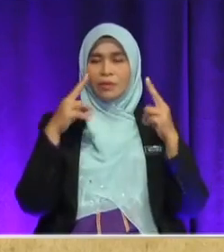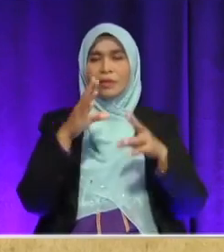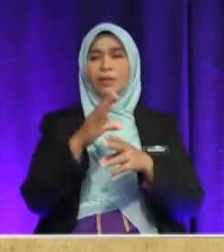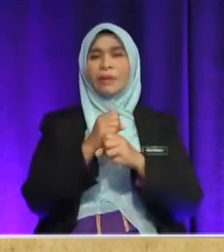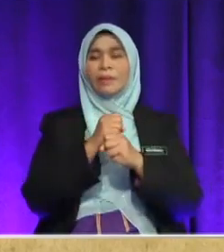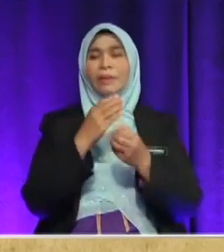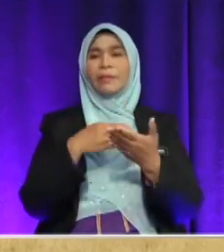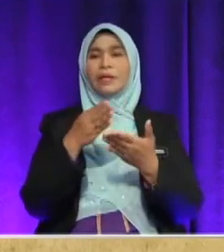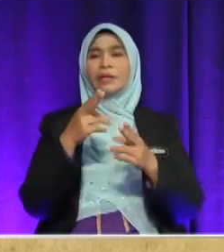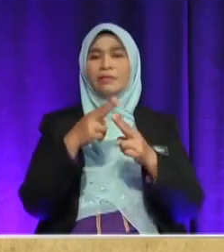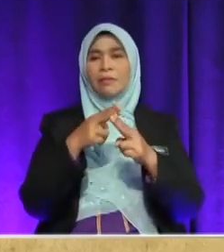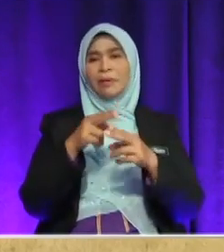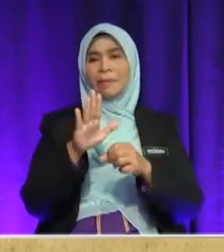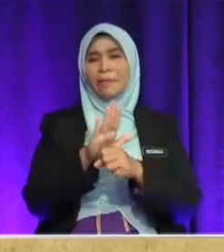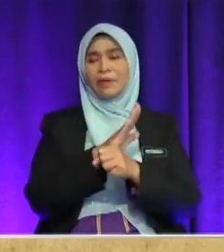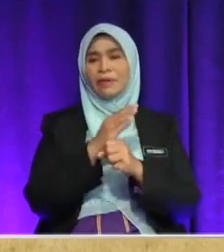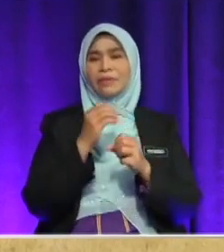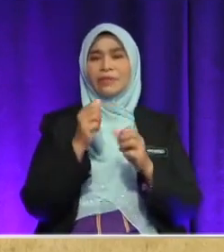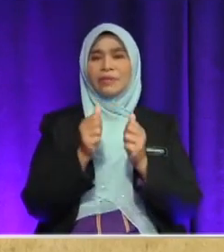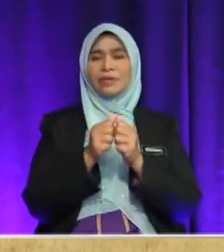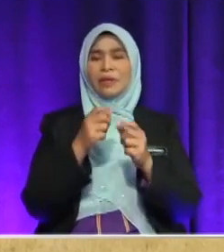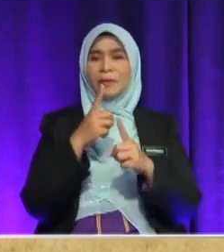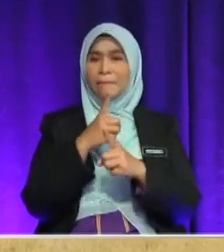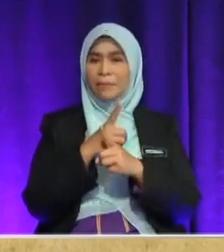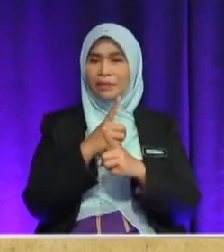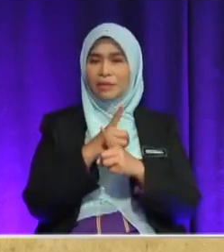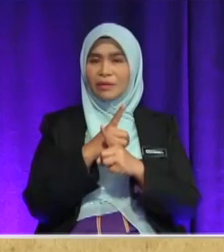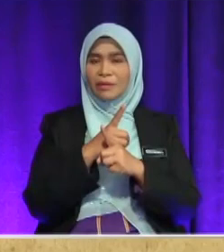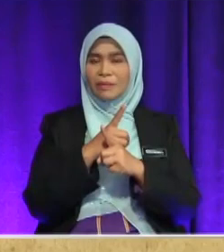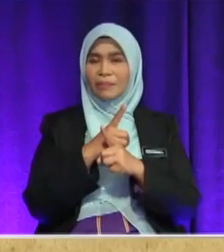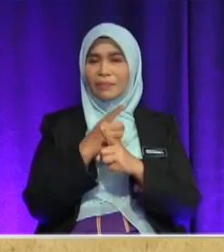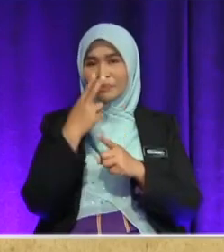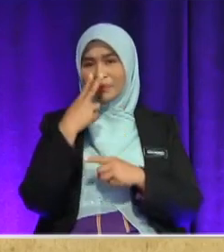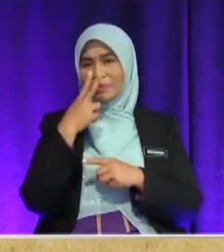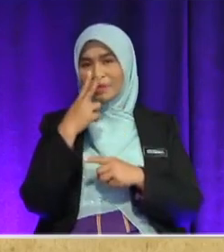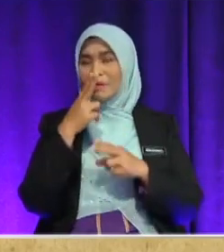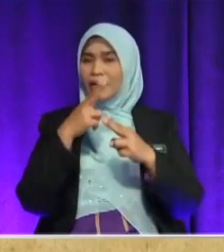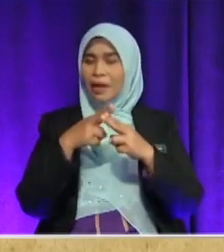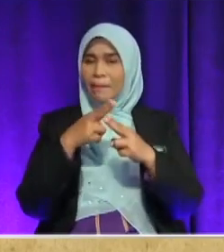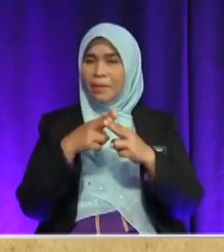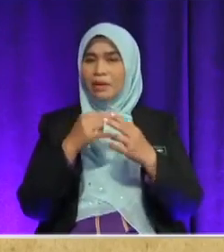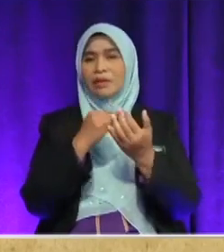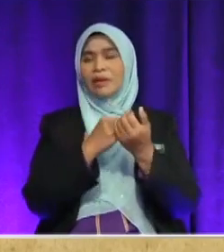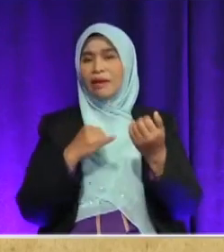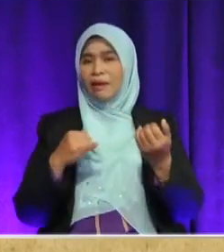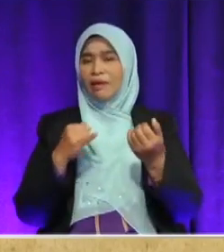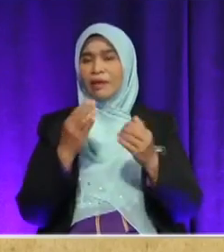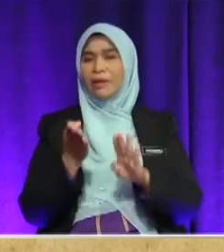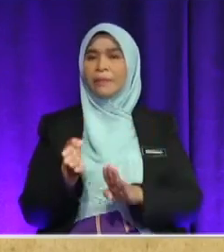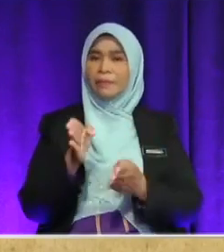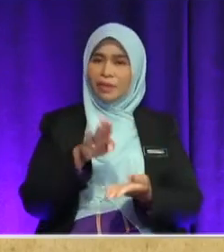dengan betul Salahuddin al-ayyubi adalah Yusuf bin Ayyub bin Syaikh lahir pada tahun 532 hijrah dan meninggal pada